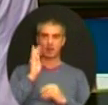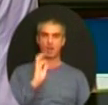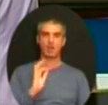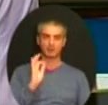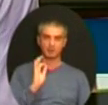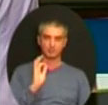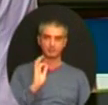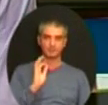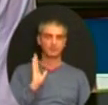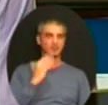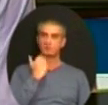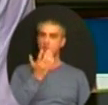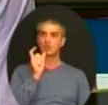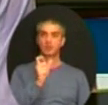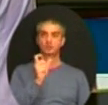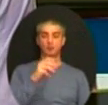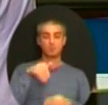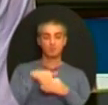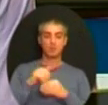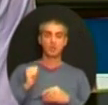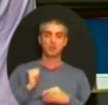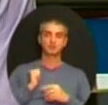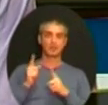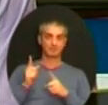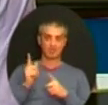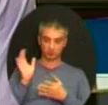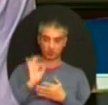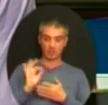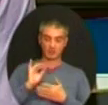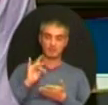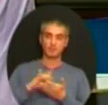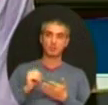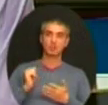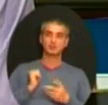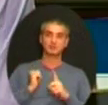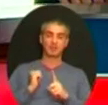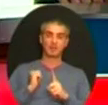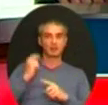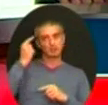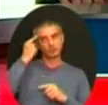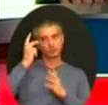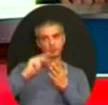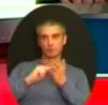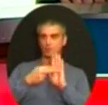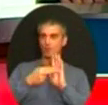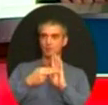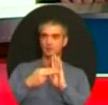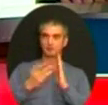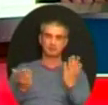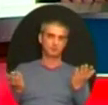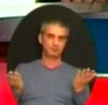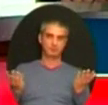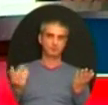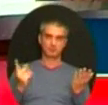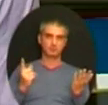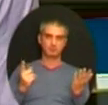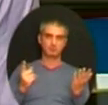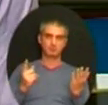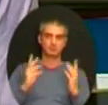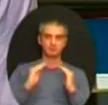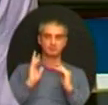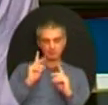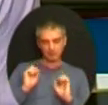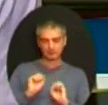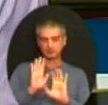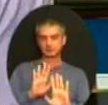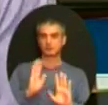זה, יהיה רע מאוד עם אנשים בתוך הצבא, כשהם בשירות יחשבו פוליטיקה. כן, נכון, אז זה לא טוב. צינון, רק אז לכן צריך